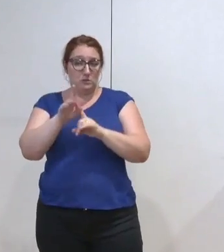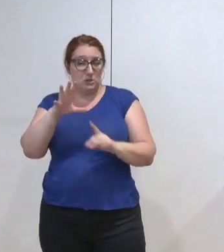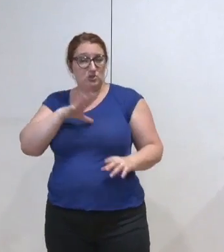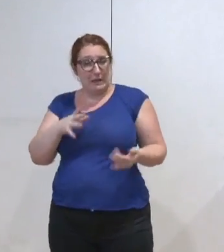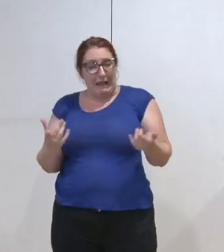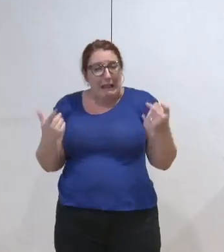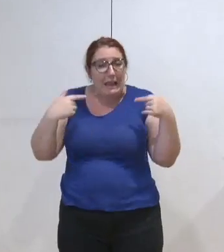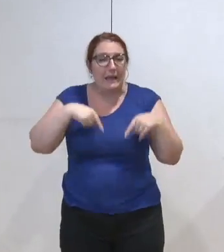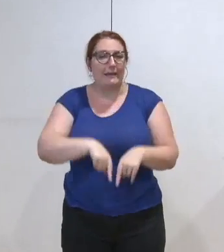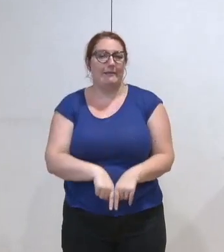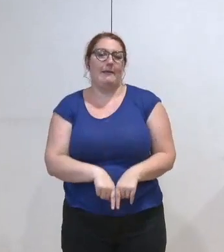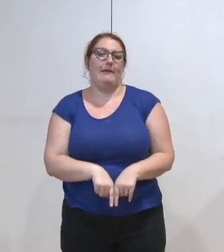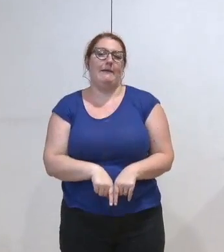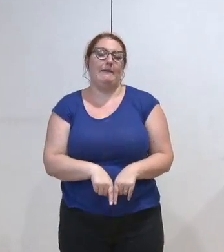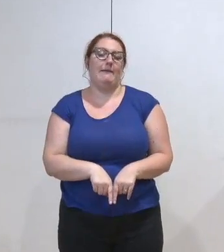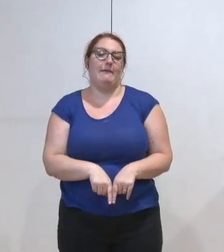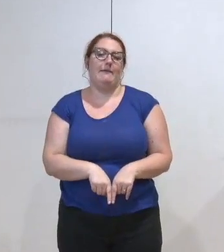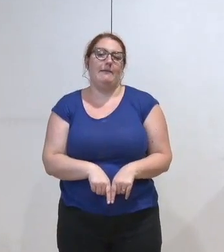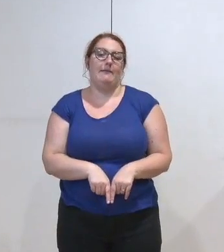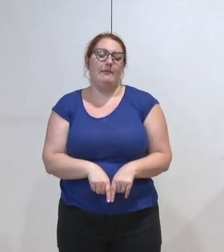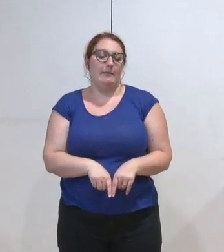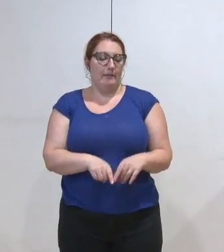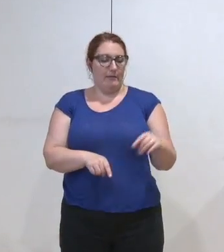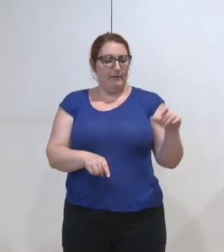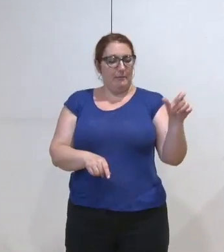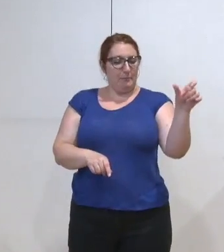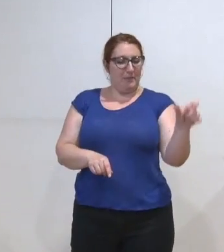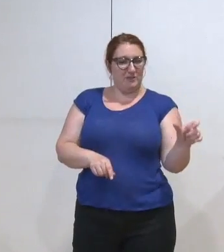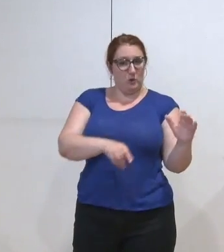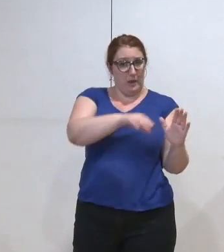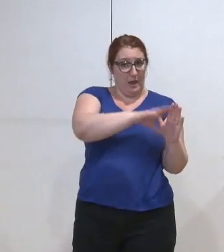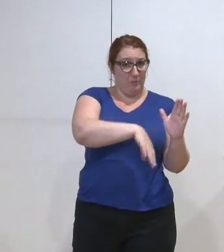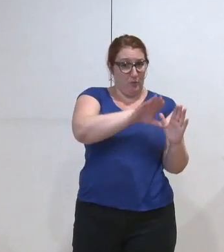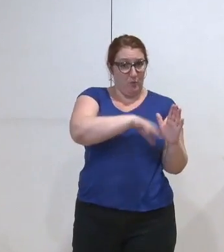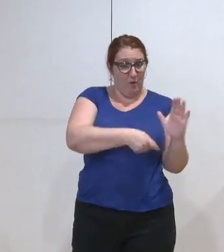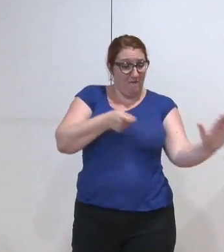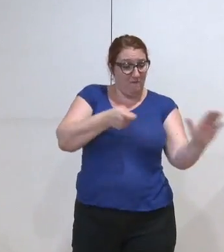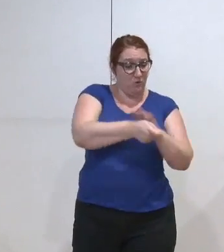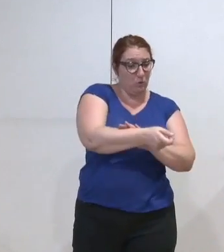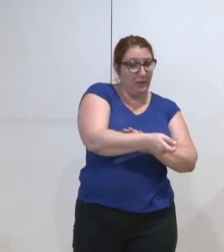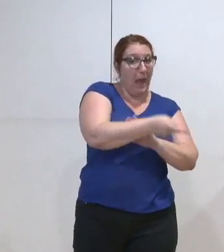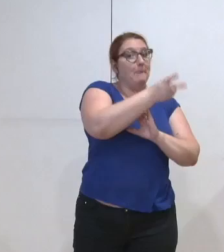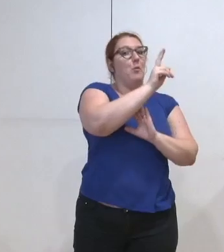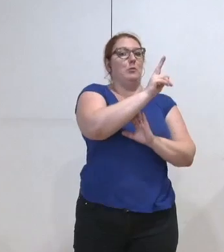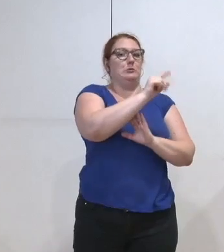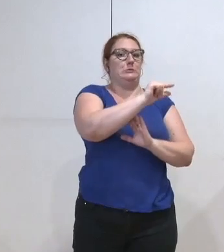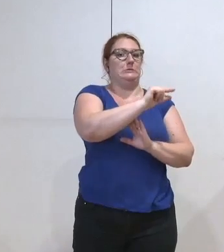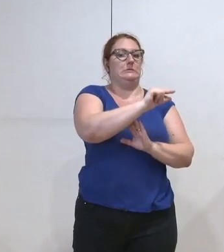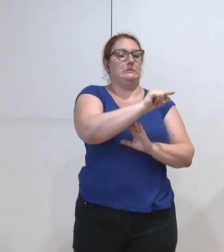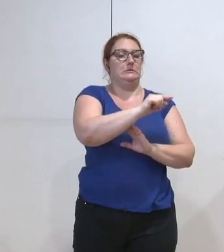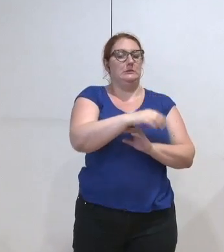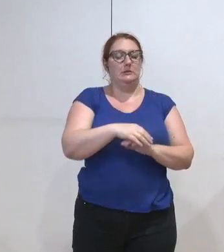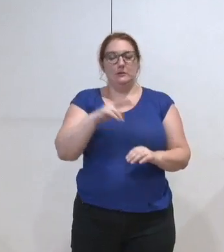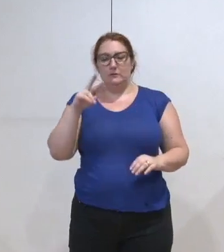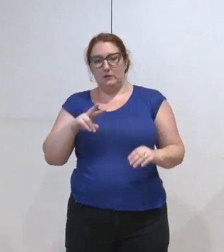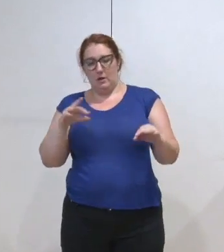l'équité c'est-à-dire que donner un peu plus à ceux qui ont moins et ça je trouve que dans votre politique globalement c'est quelque chose qui est